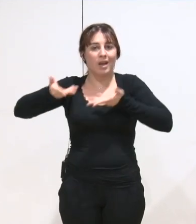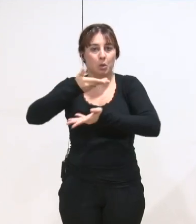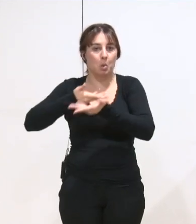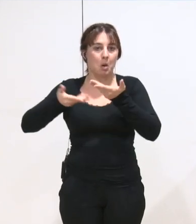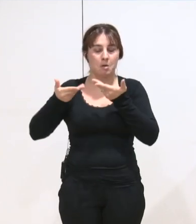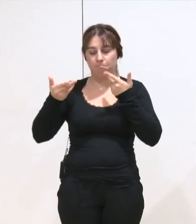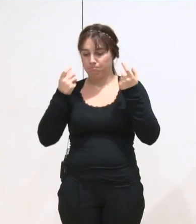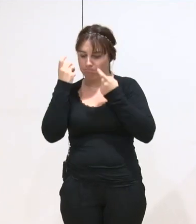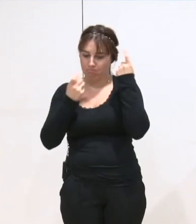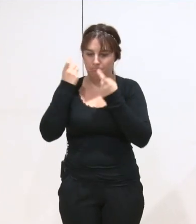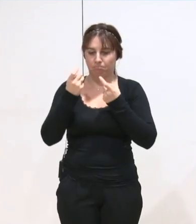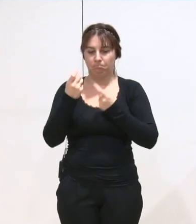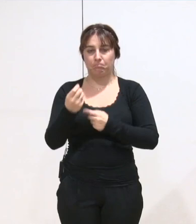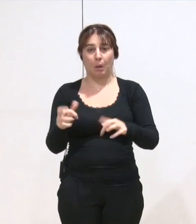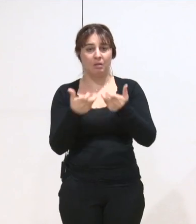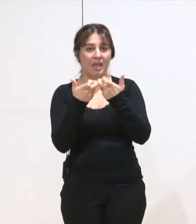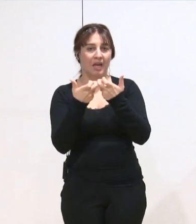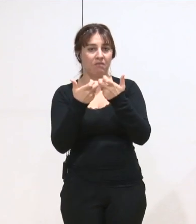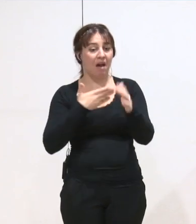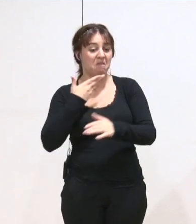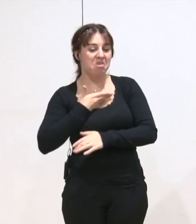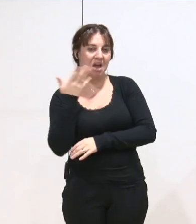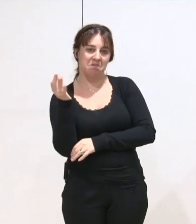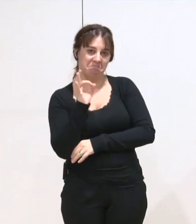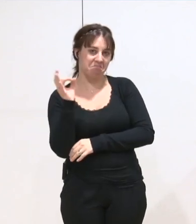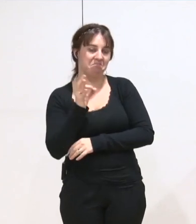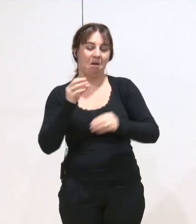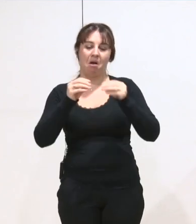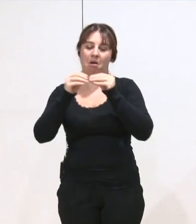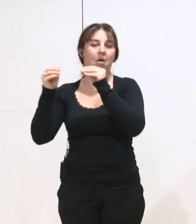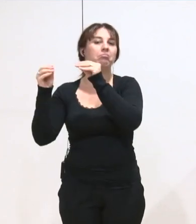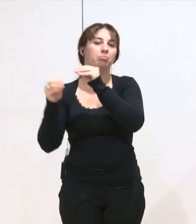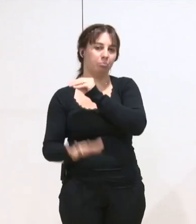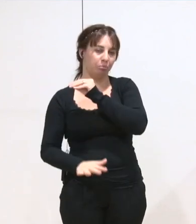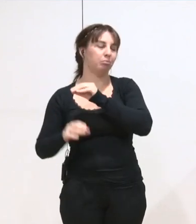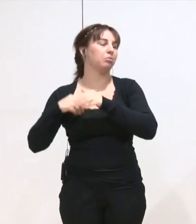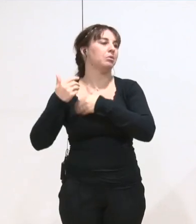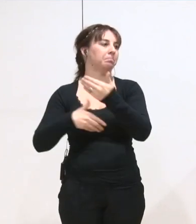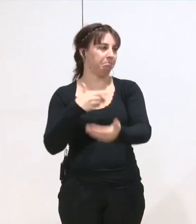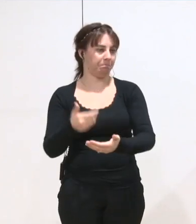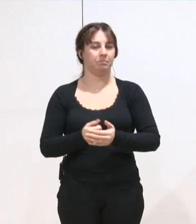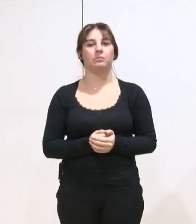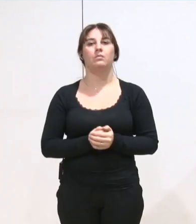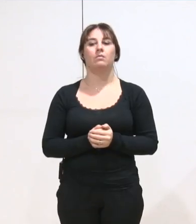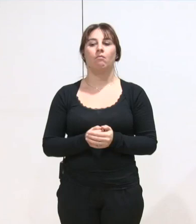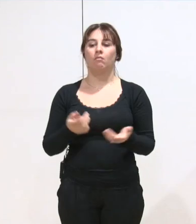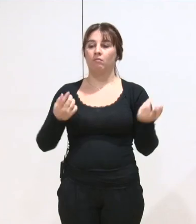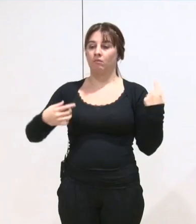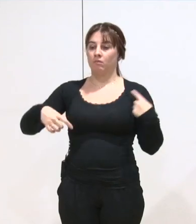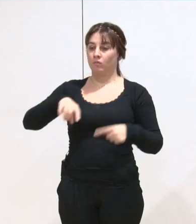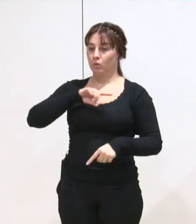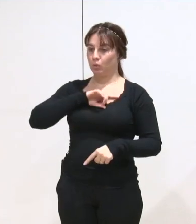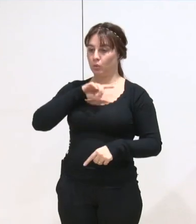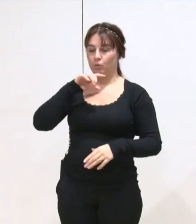tarifs intéressants, la mise en place d'un conventionnement avait été abandonnée. Il s'agit pour nous, au travers ce soir